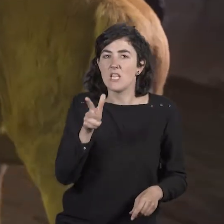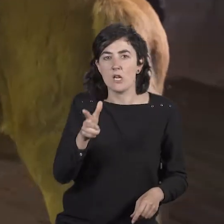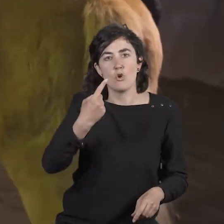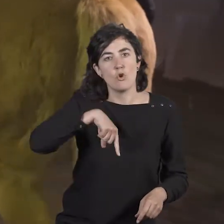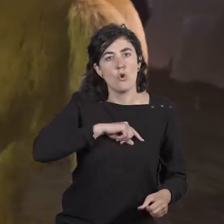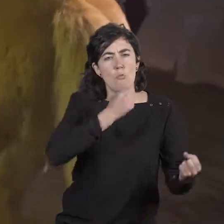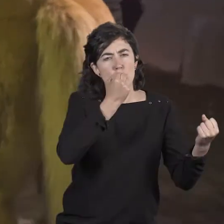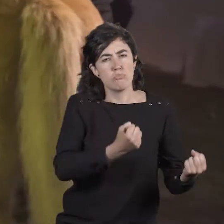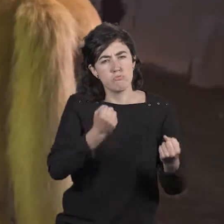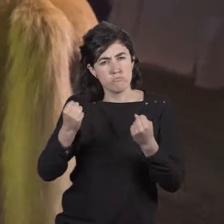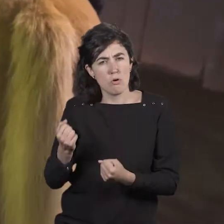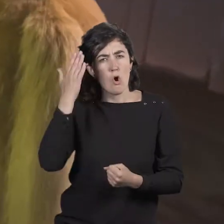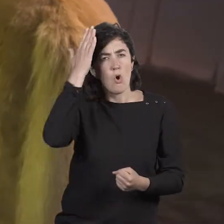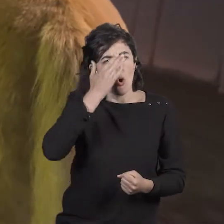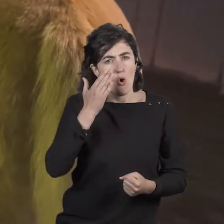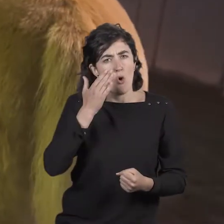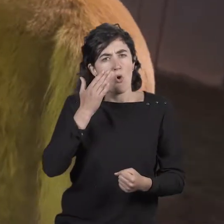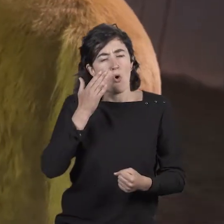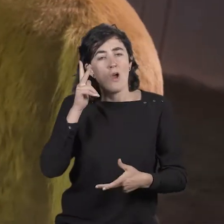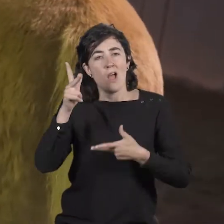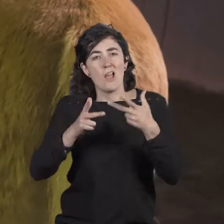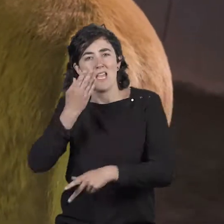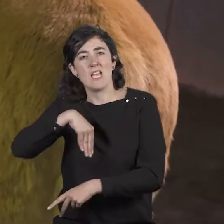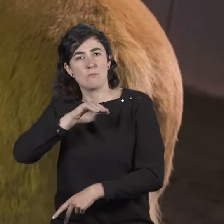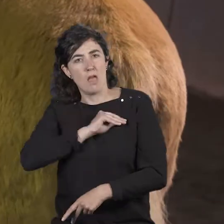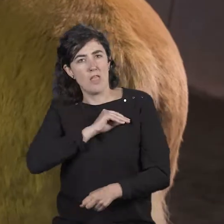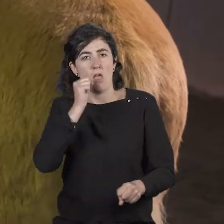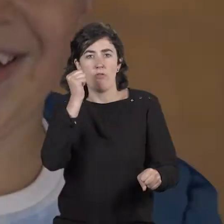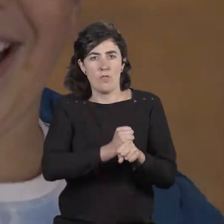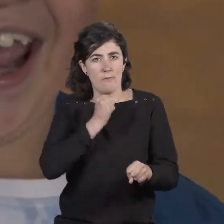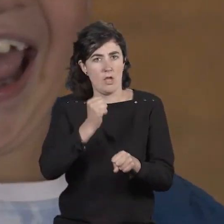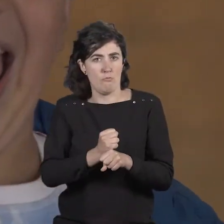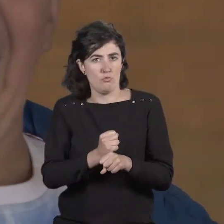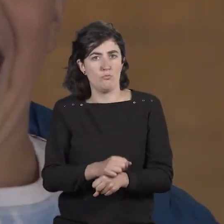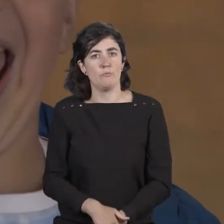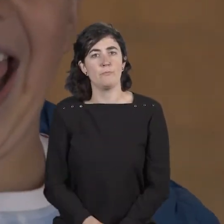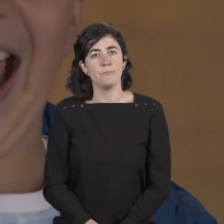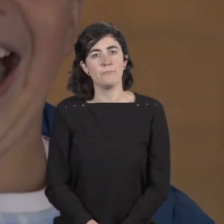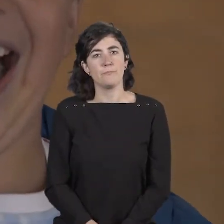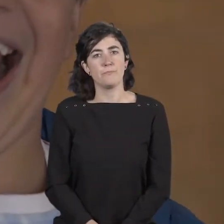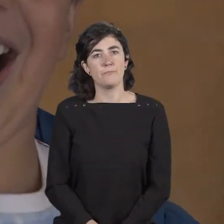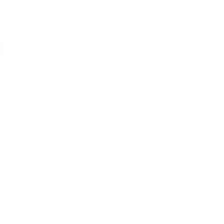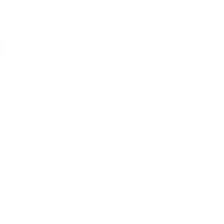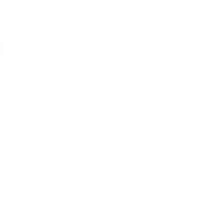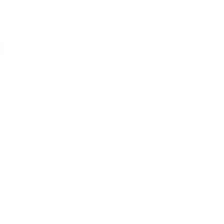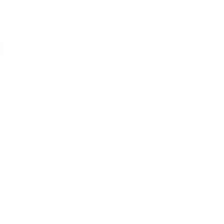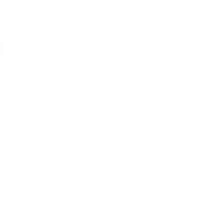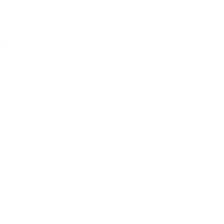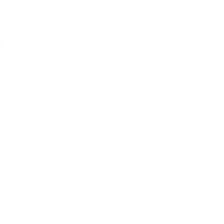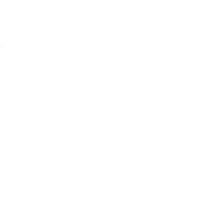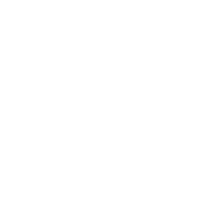Gure helmuga da hori, ez? Lantzea administrazioarekin, bai Nafarroan, Euskadin eta estatuan ere bai.